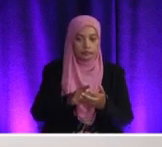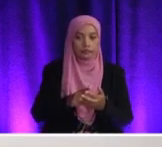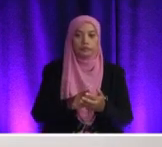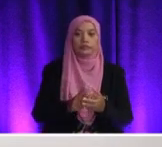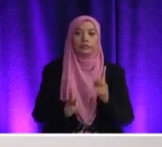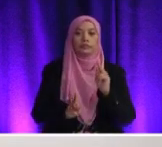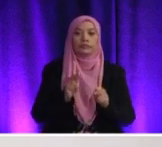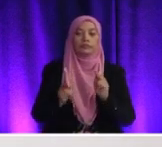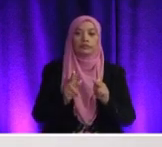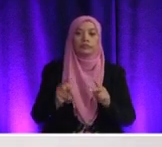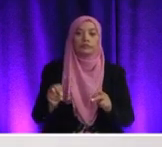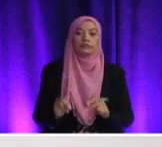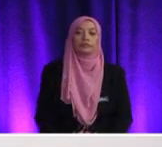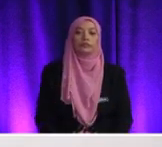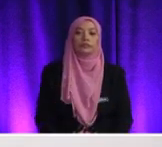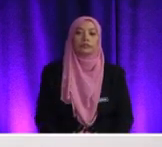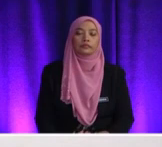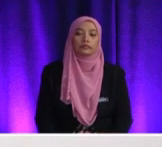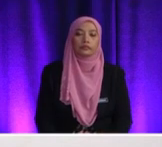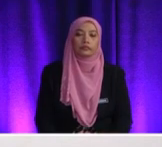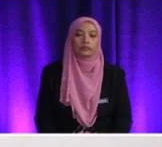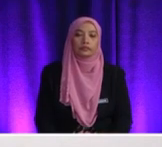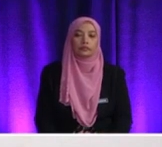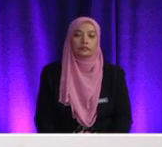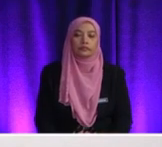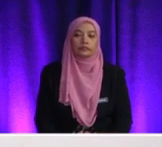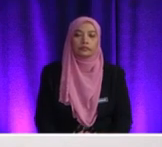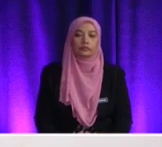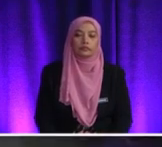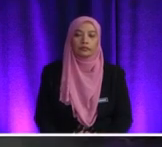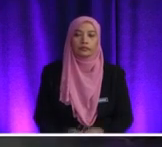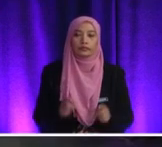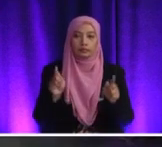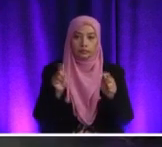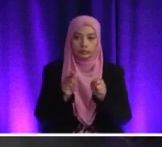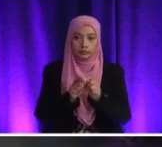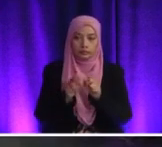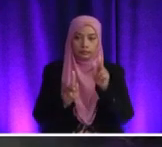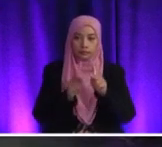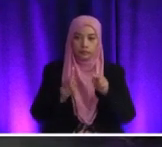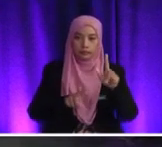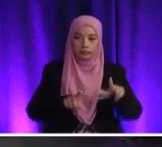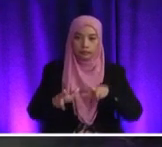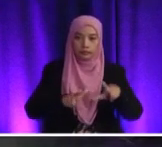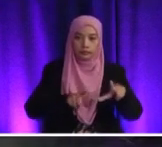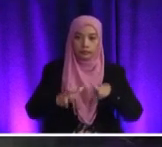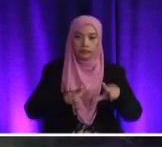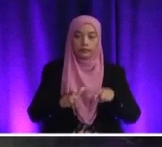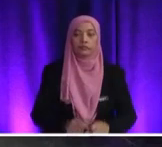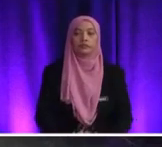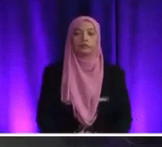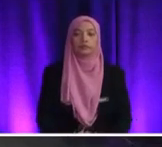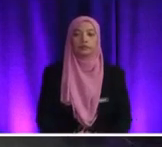contohnya membaik motosikal bete dan Lori Hai macam-macam wae Tego bosan dengan jawaban di dunia